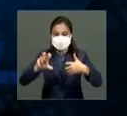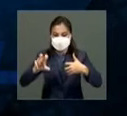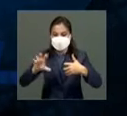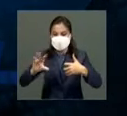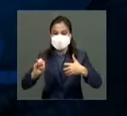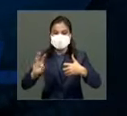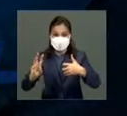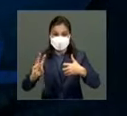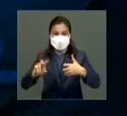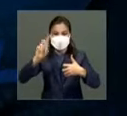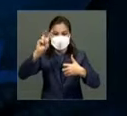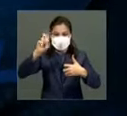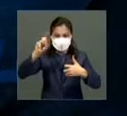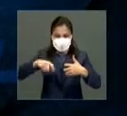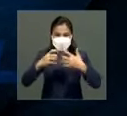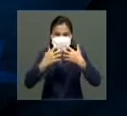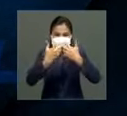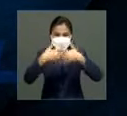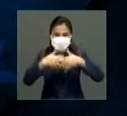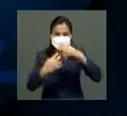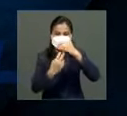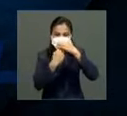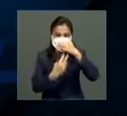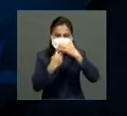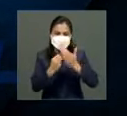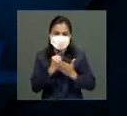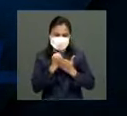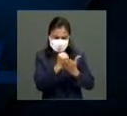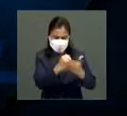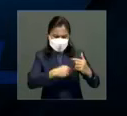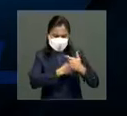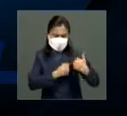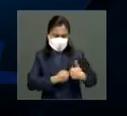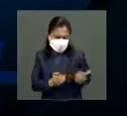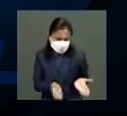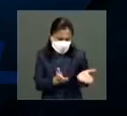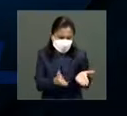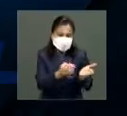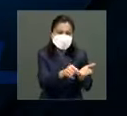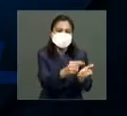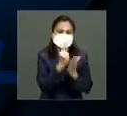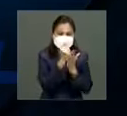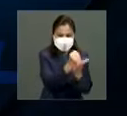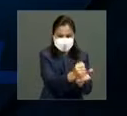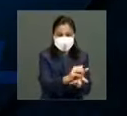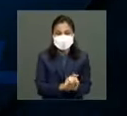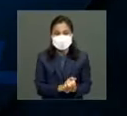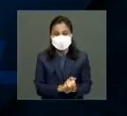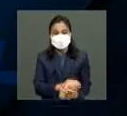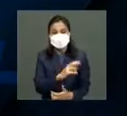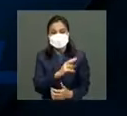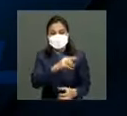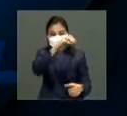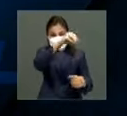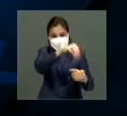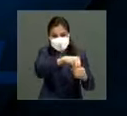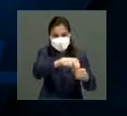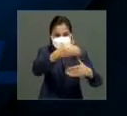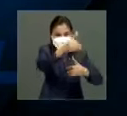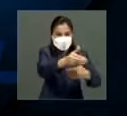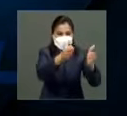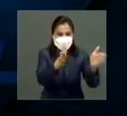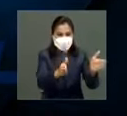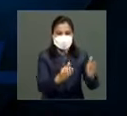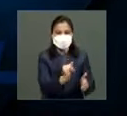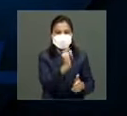ายนะครับซึ่งตรงนี้ต้องเอาใจช่วยนะครับหลายคนที่ทำหน้าที่อยู่ในห้องพยาบาล